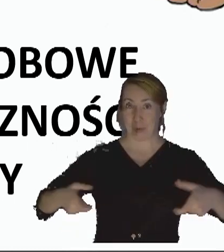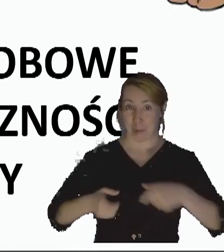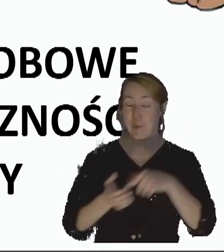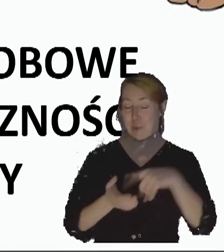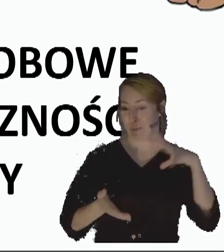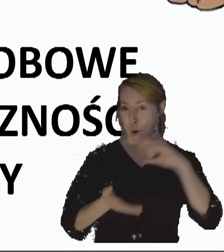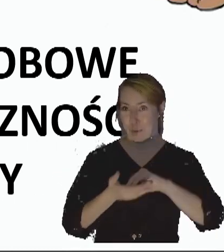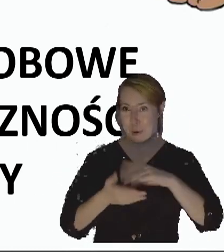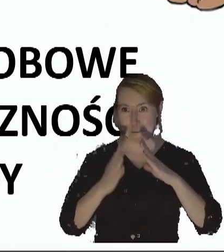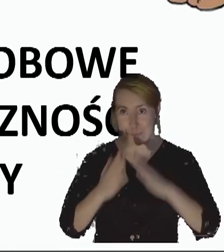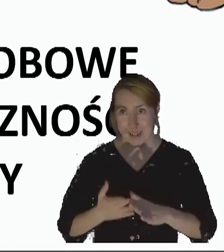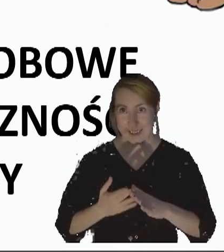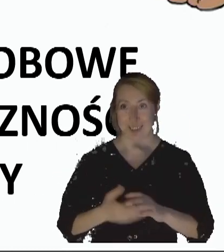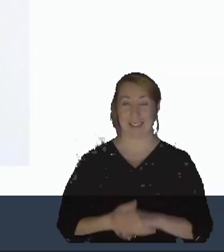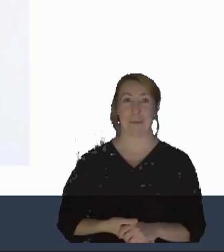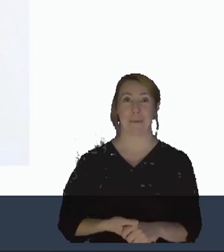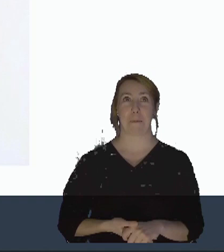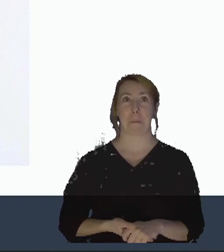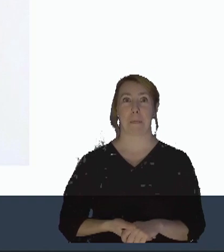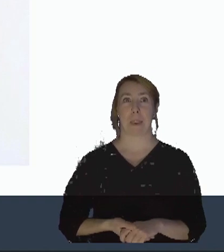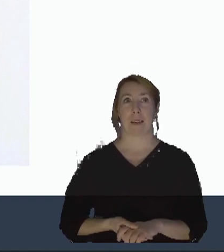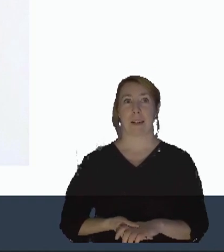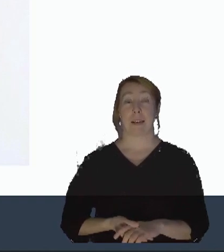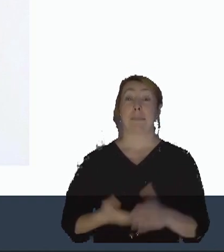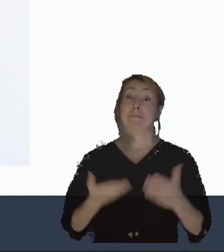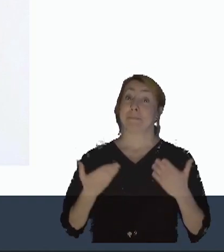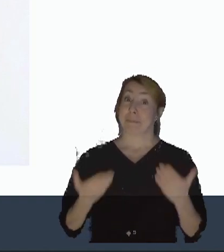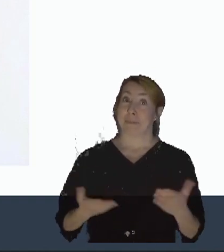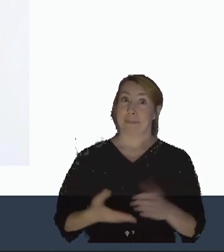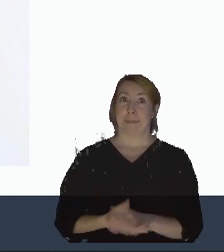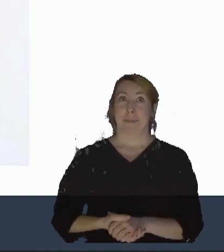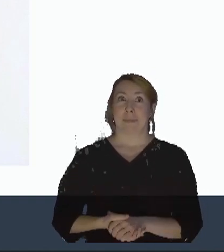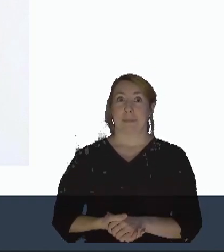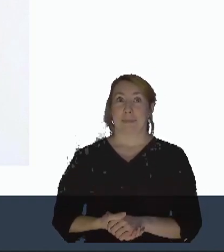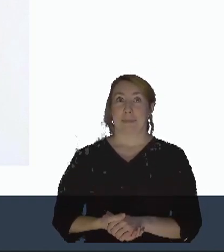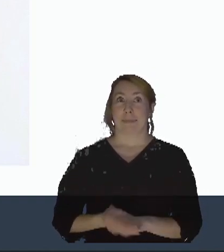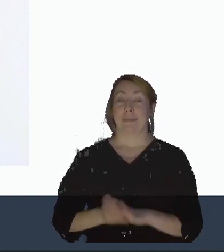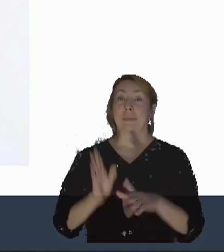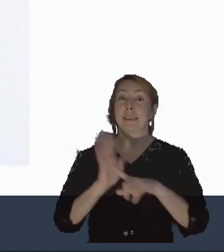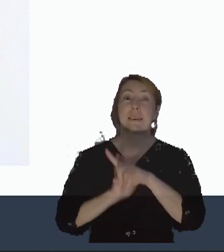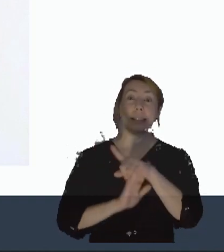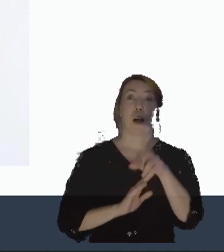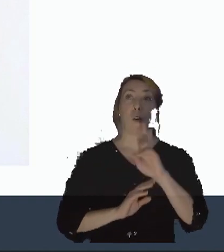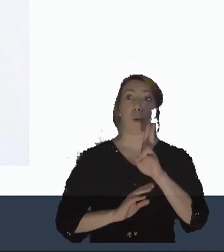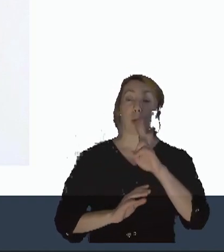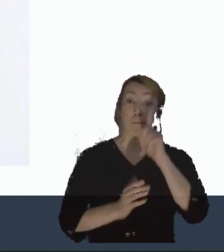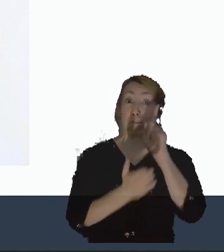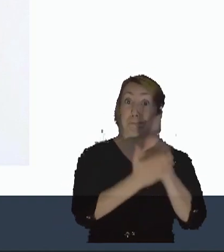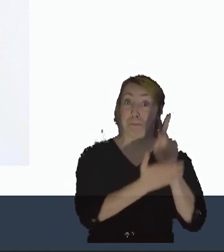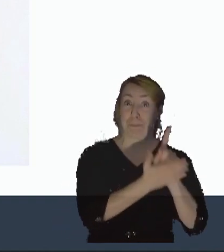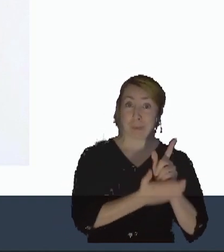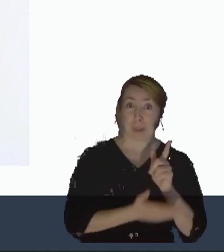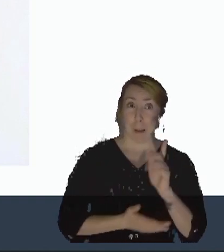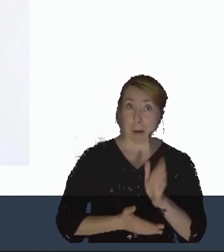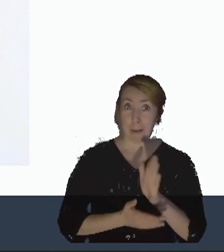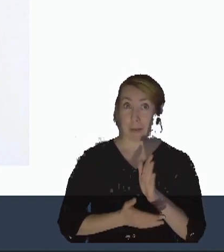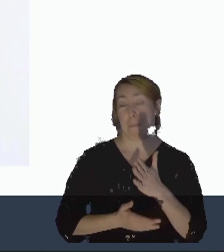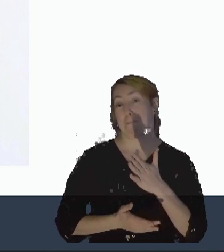powtórzy dzisiejszego dnia. A więc dla tych, którzy zwyciężą,